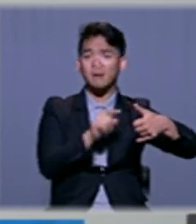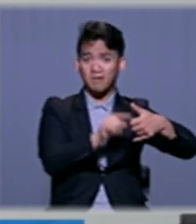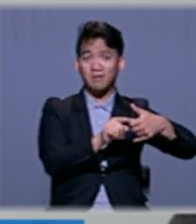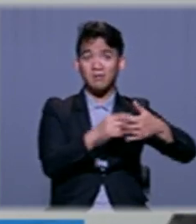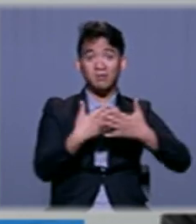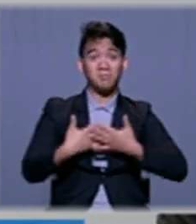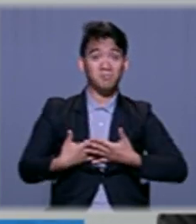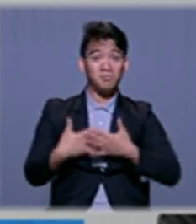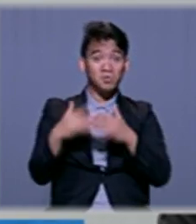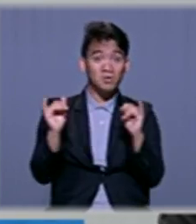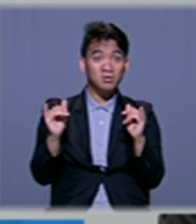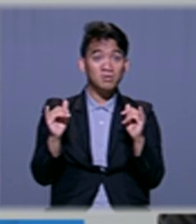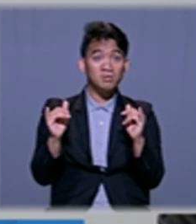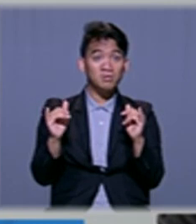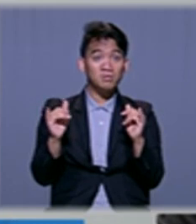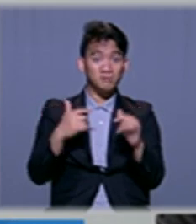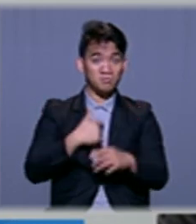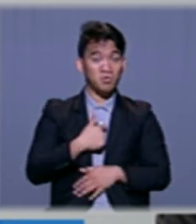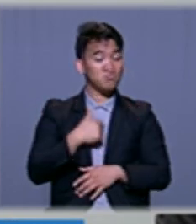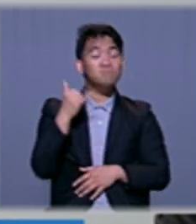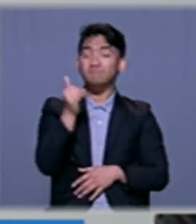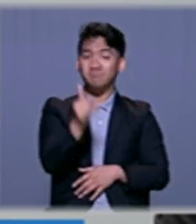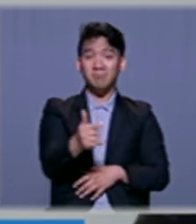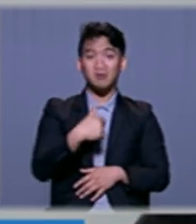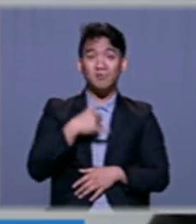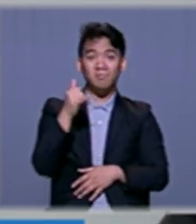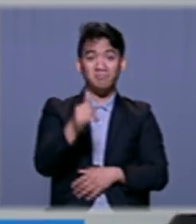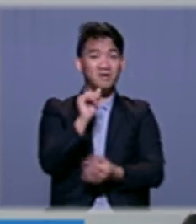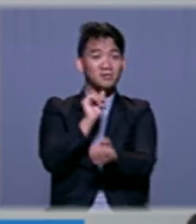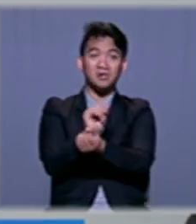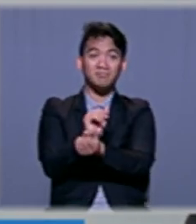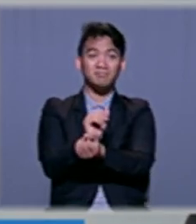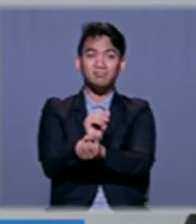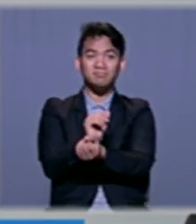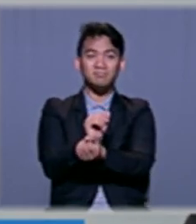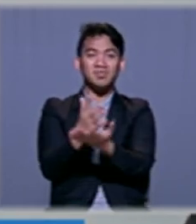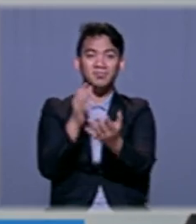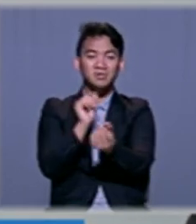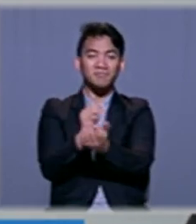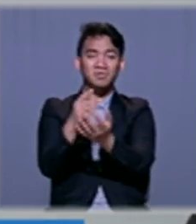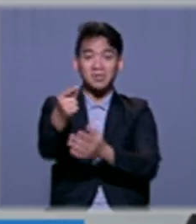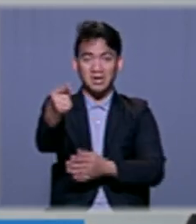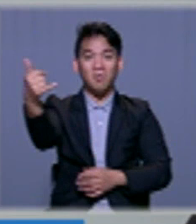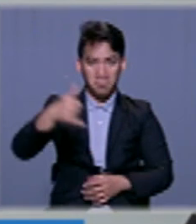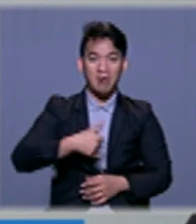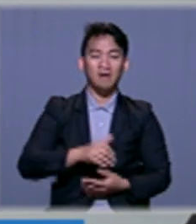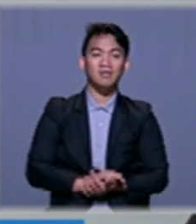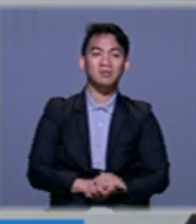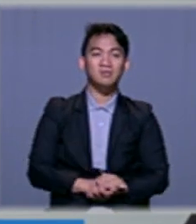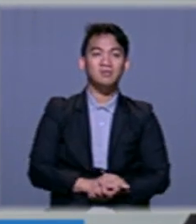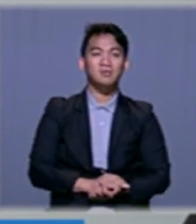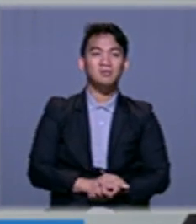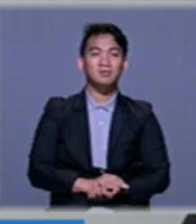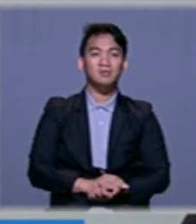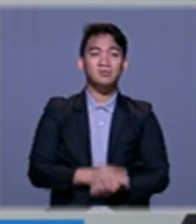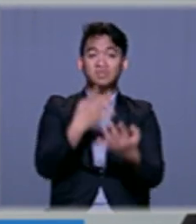ต้องหาจะได ้ ร ับ การปล่อยต ั วอ๋อ กรณีนี้เขามามอบตัวไม่มีการควบคุมตัว ถามย้ำอีกครั้งครับถ้าอันนี้ถือว่าเป็นที่ชัดเจนแล้วว่าจะไม่มีการฝาก